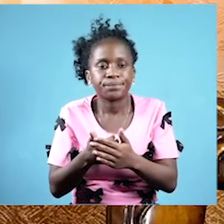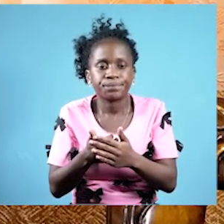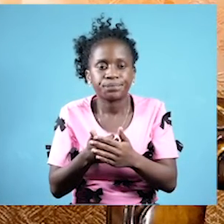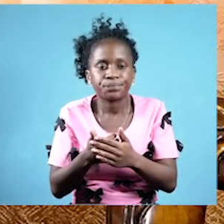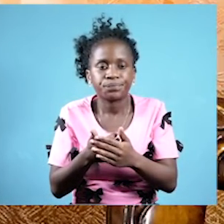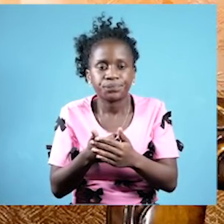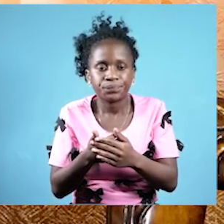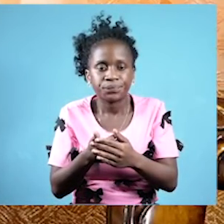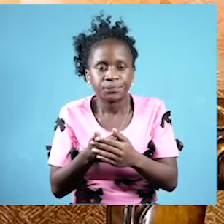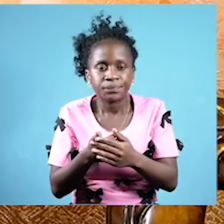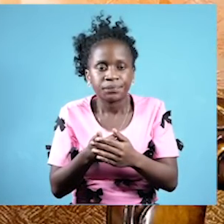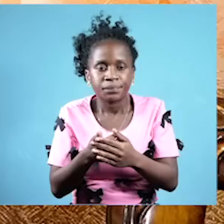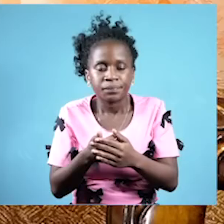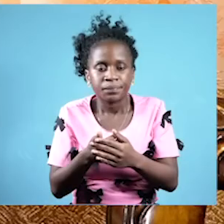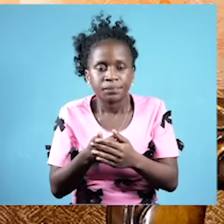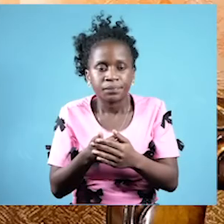kwamba